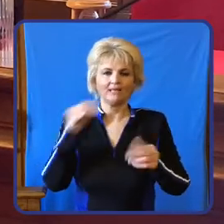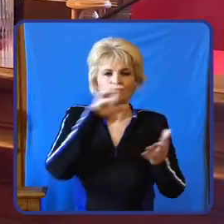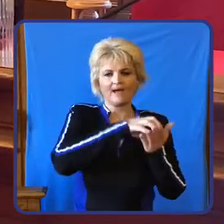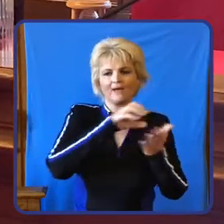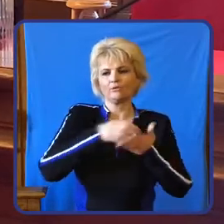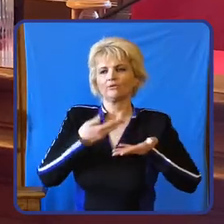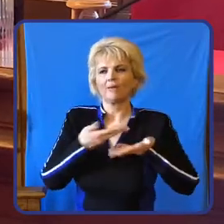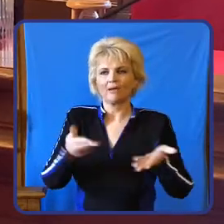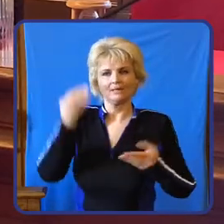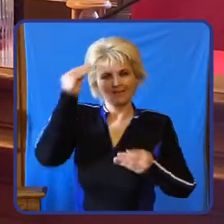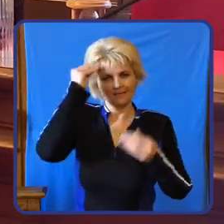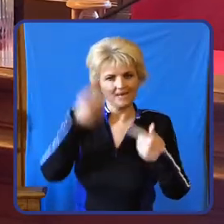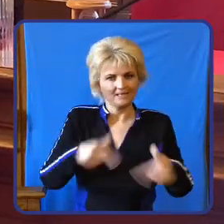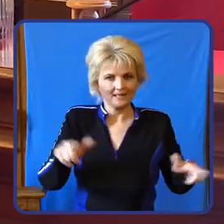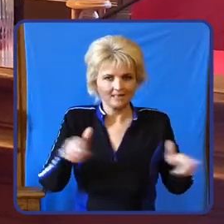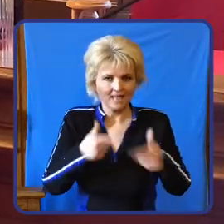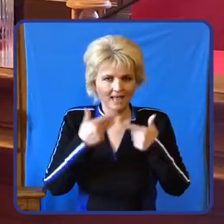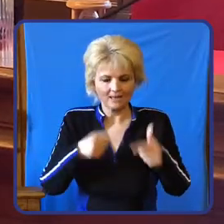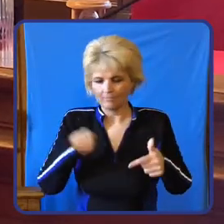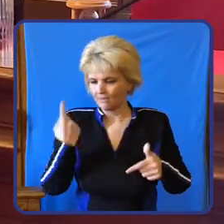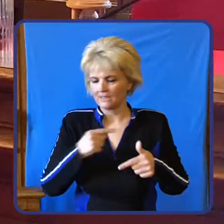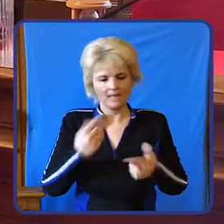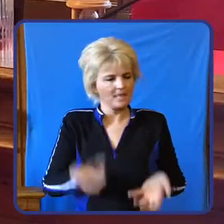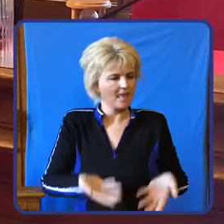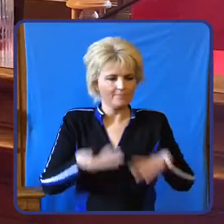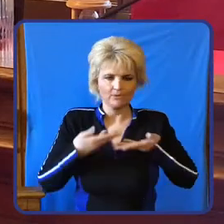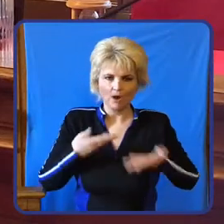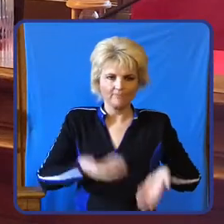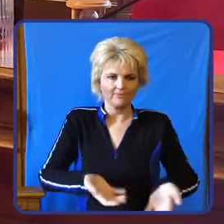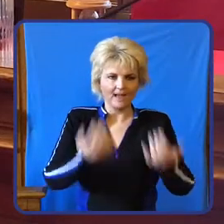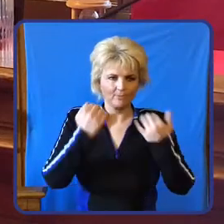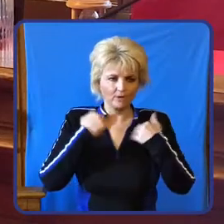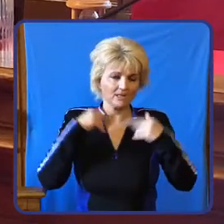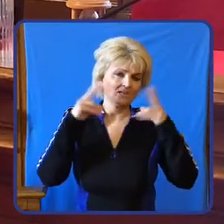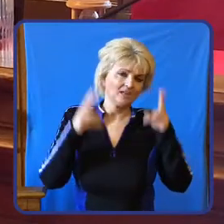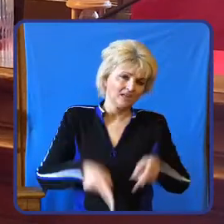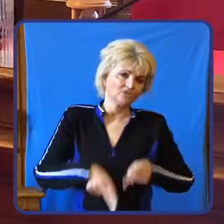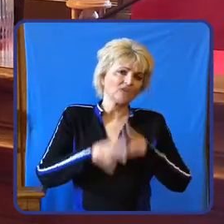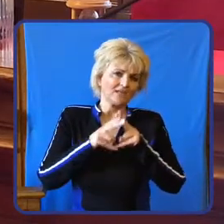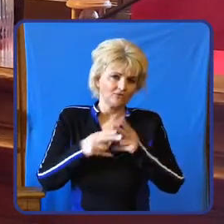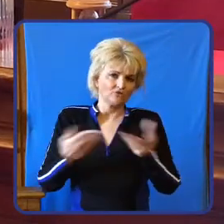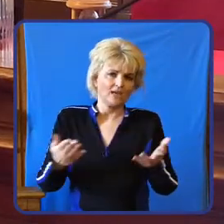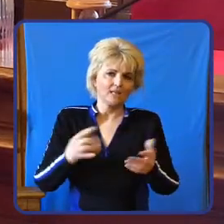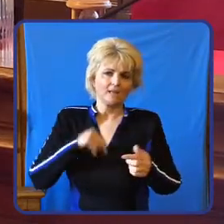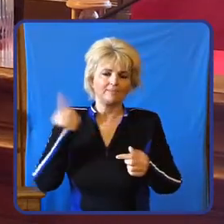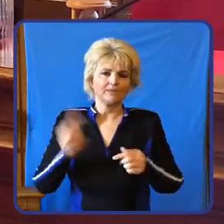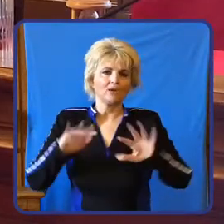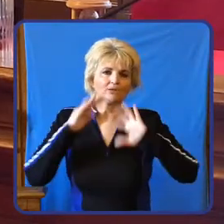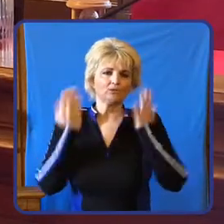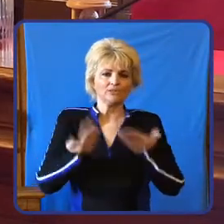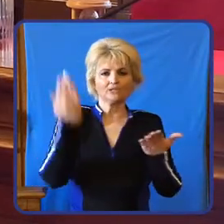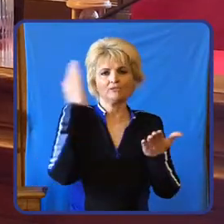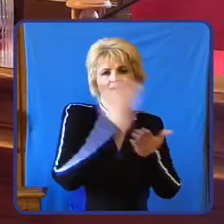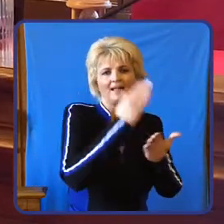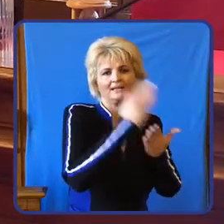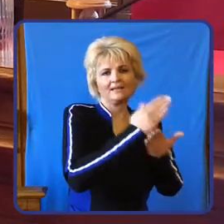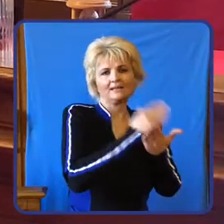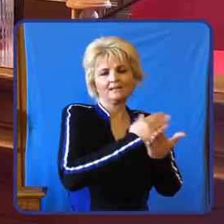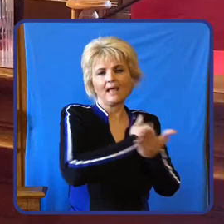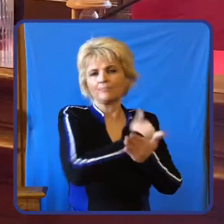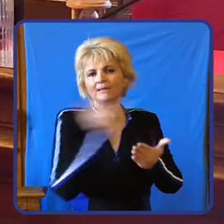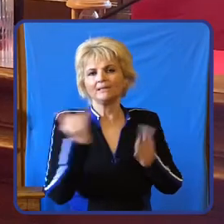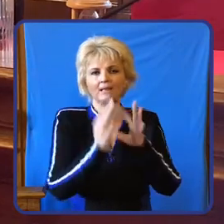megkapott, és érthetetlen módon mi nem, ezt segítsen kijárni, ugyanis mi az összes feltételt, amit elénk róttak,